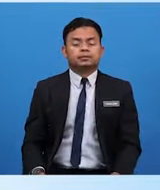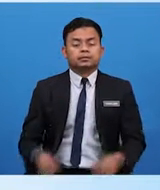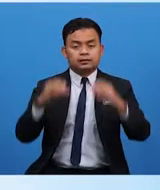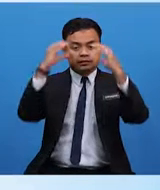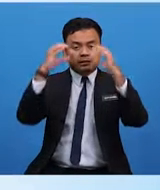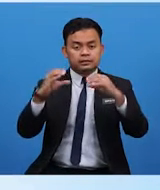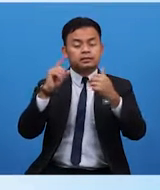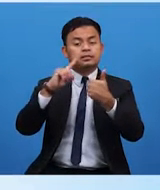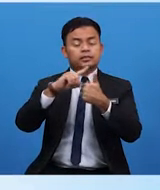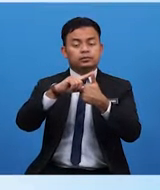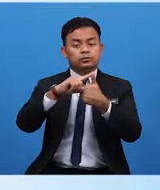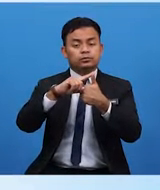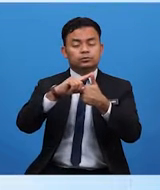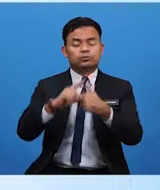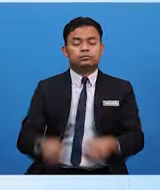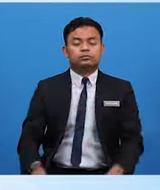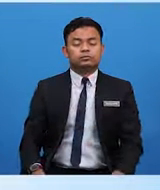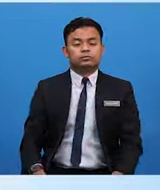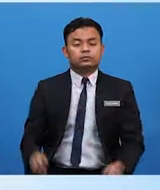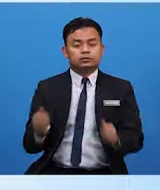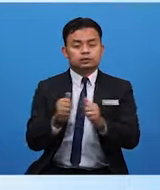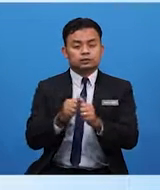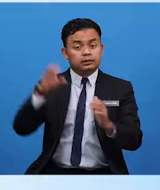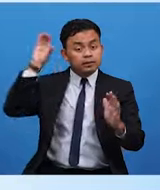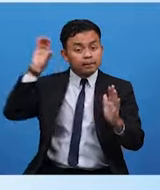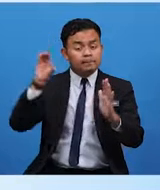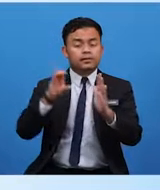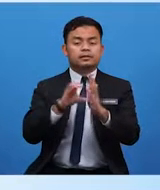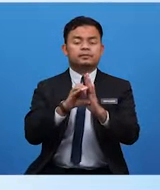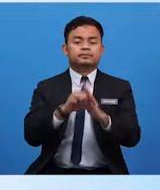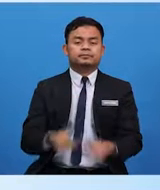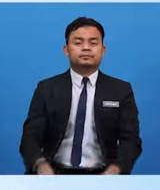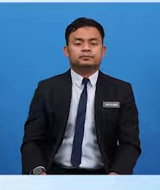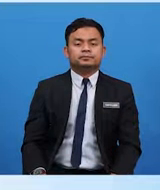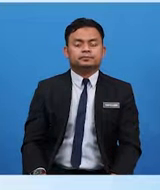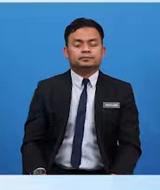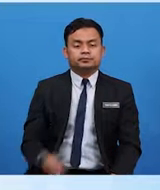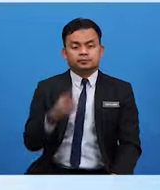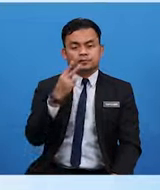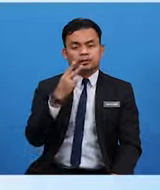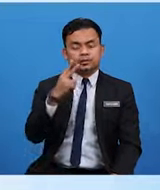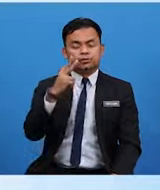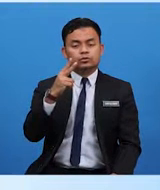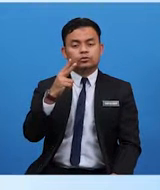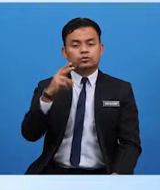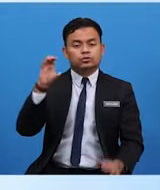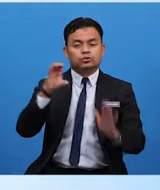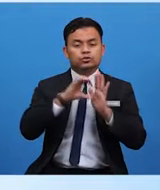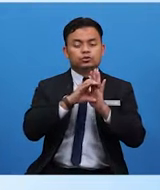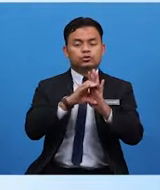pertama ialah melalui gambar raja lihat contoh berikut